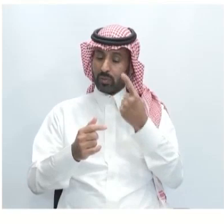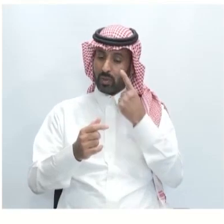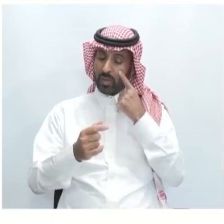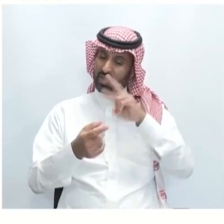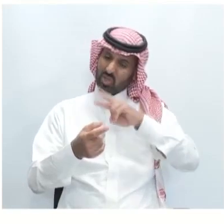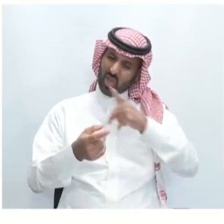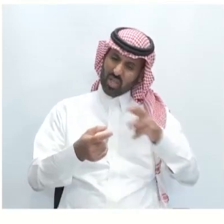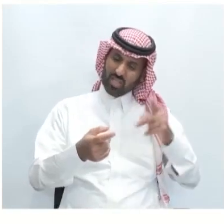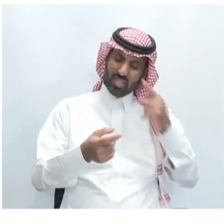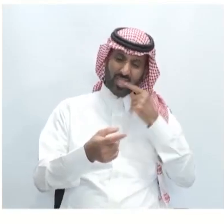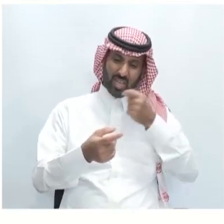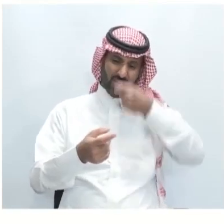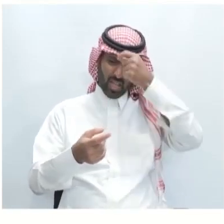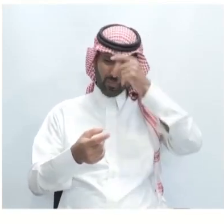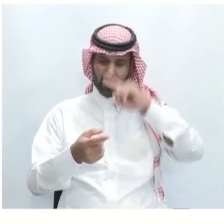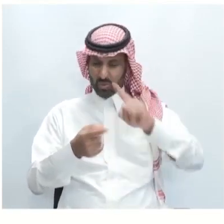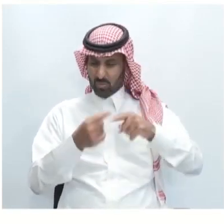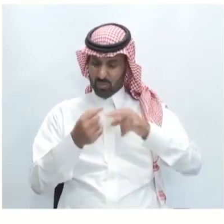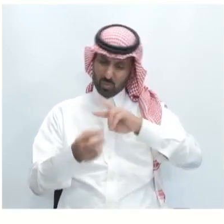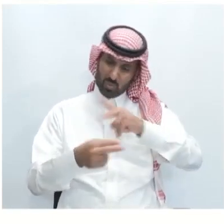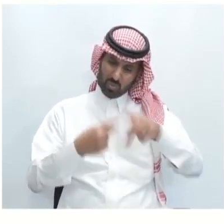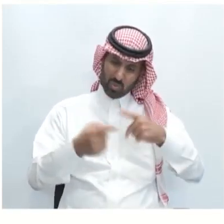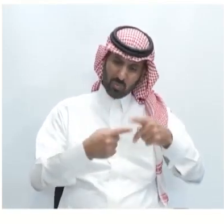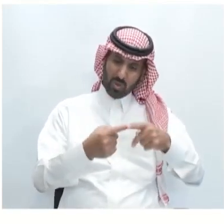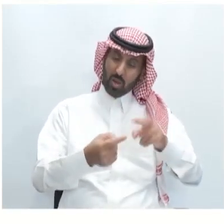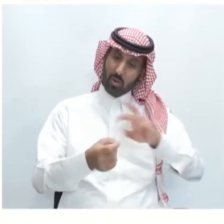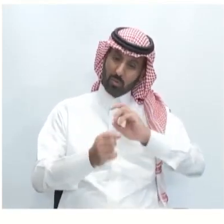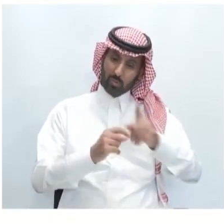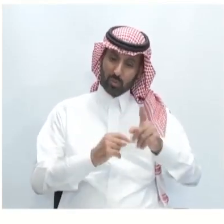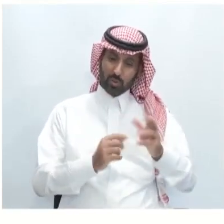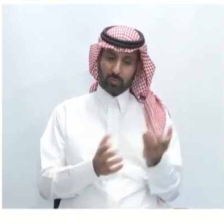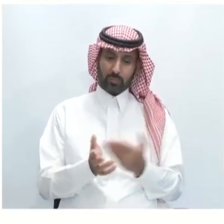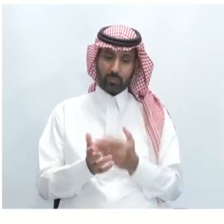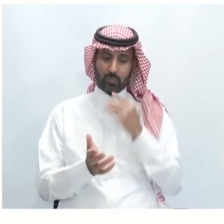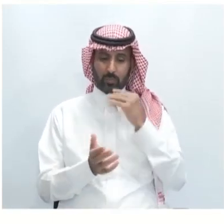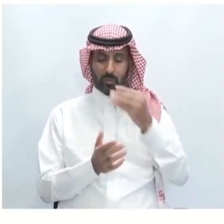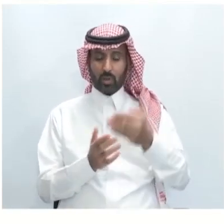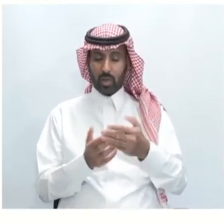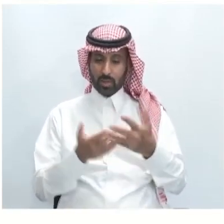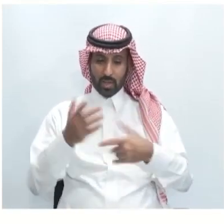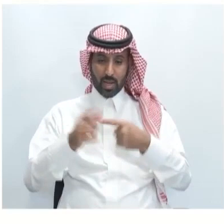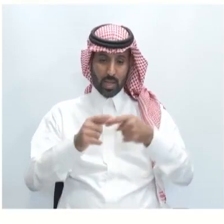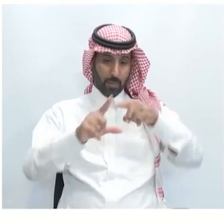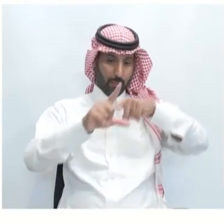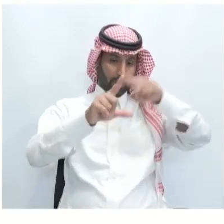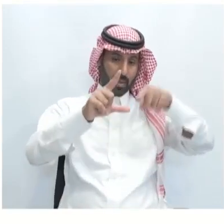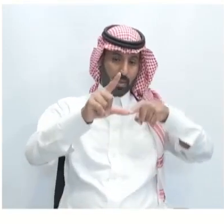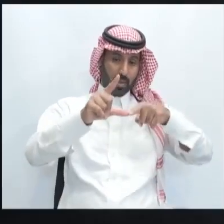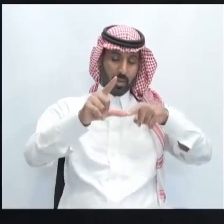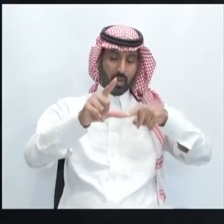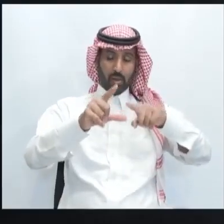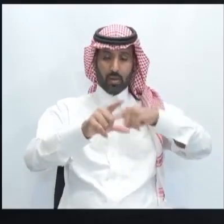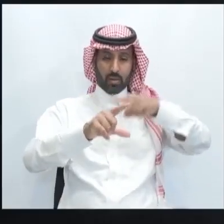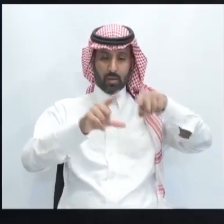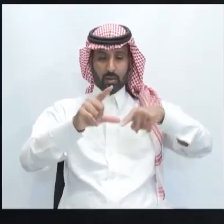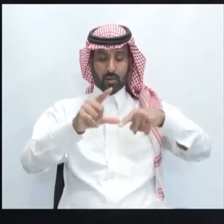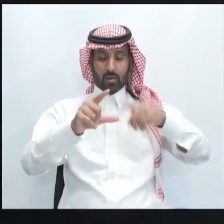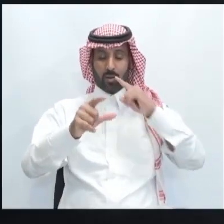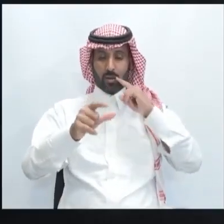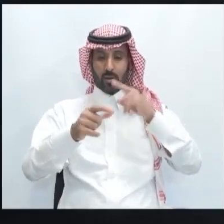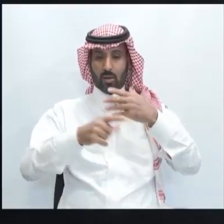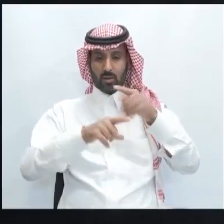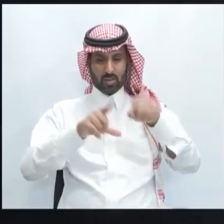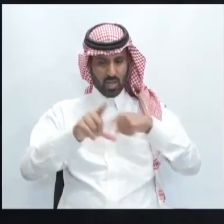باستمرار وبسرعه تغير شكلها باستمرار وبسرعه بالنسبه للتراكيب الحلقيه التراكيب الحلقيه هي